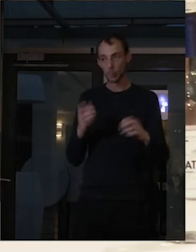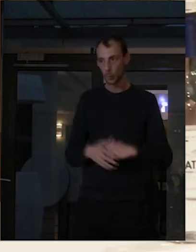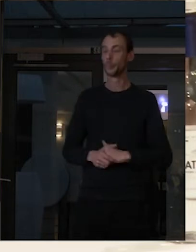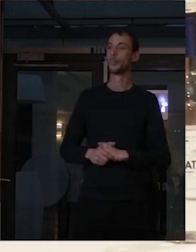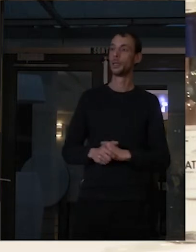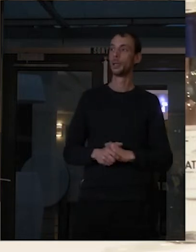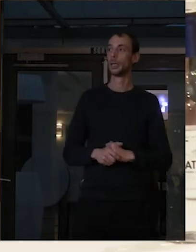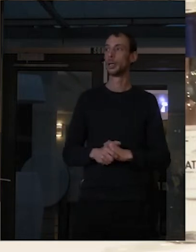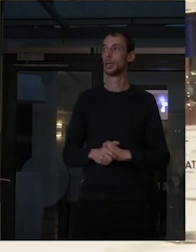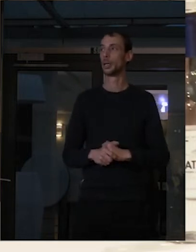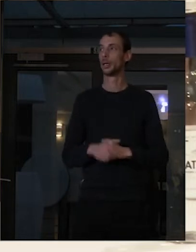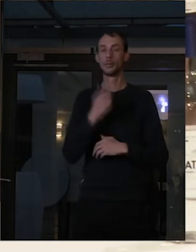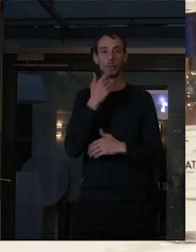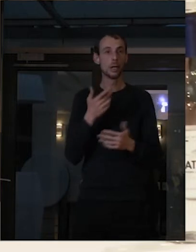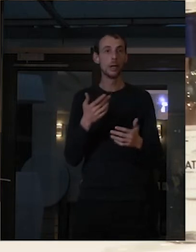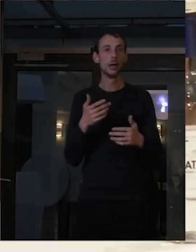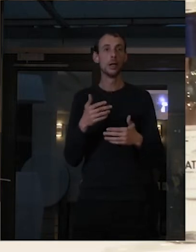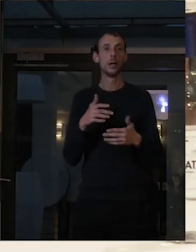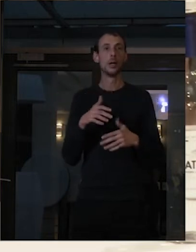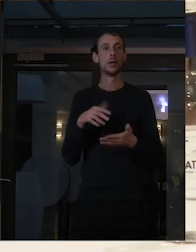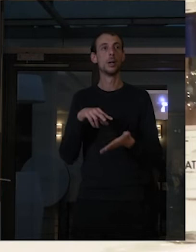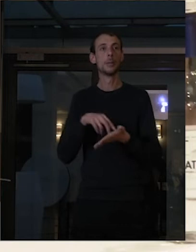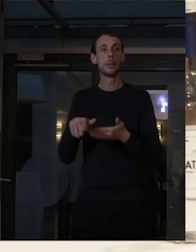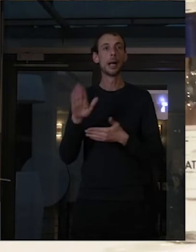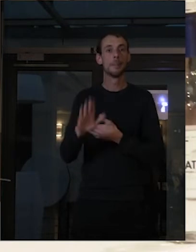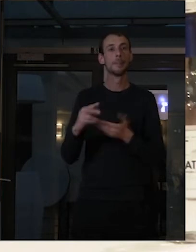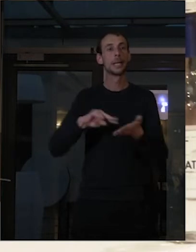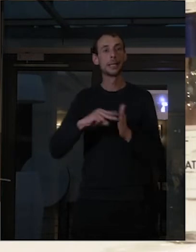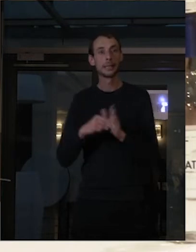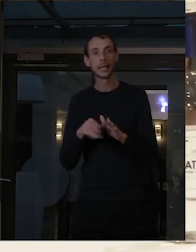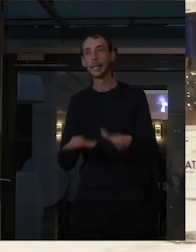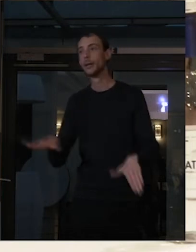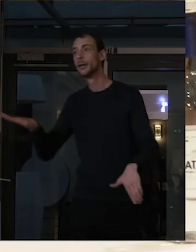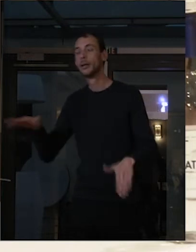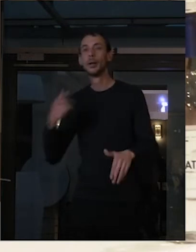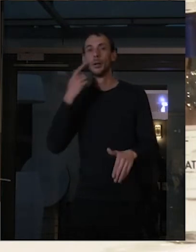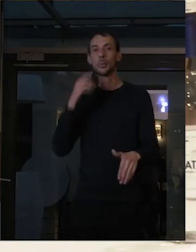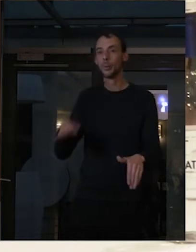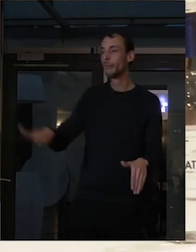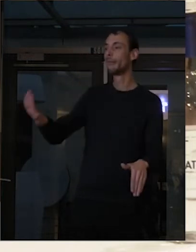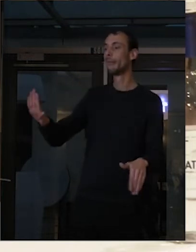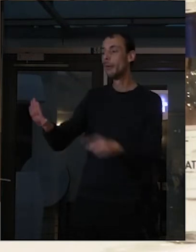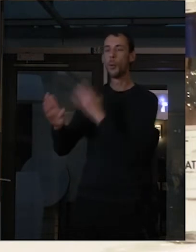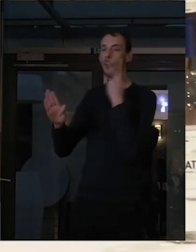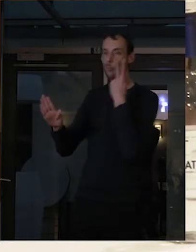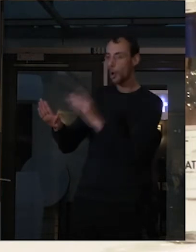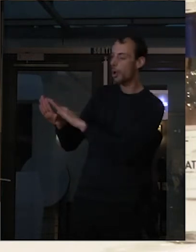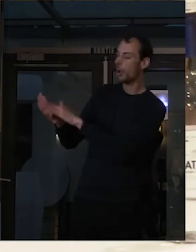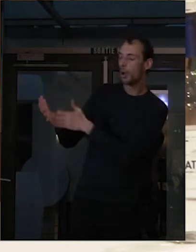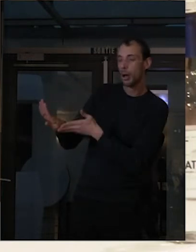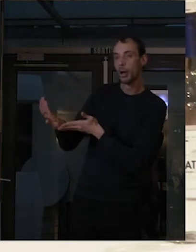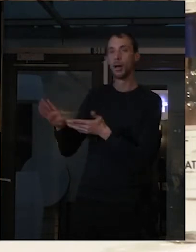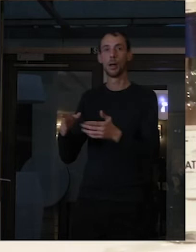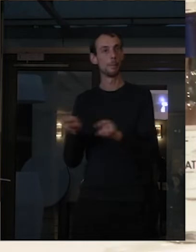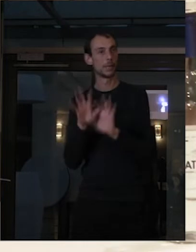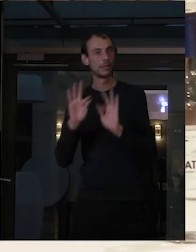pas, l'en dehors, vraiment pour montrer les ornements au niveau de la bottine, ça vient de là. Les collants viennent de là parce